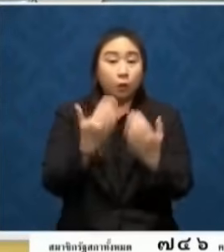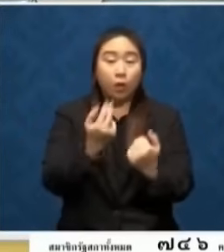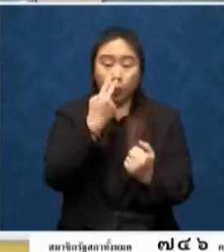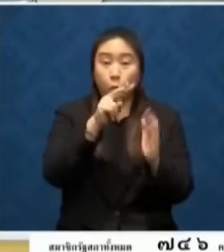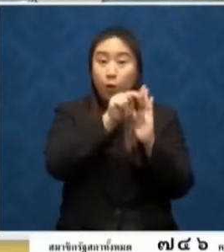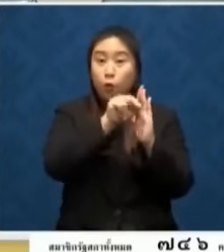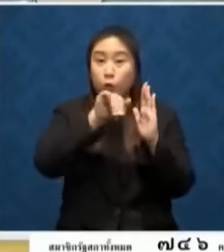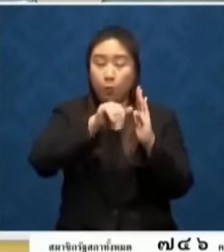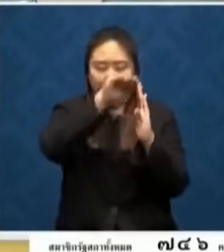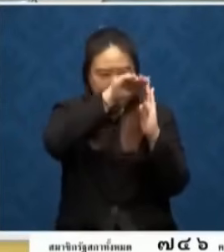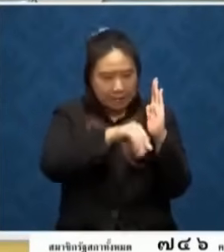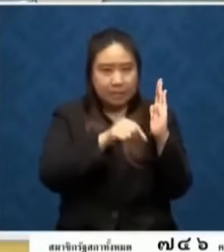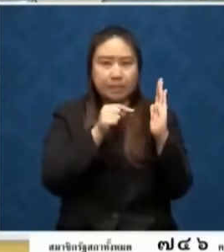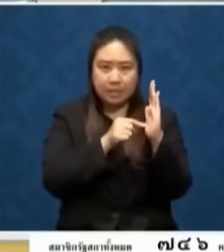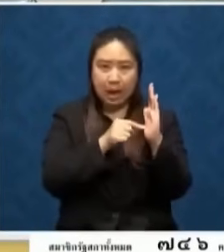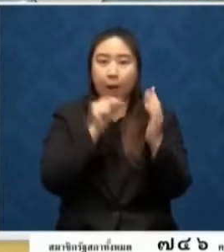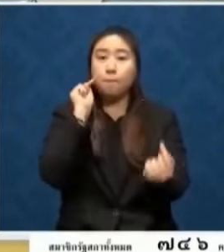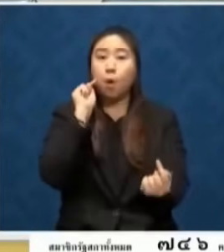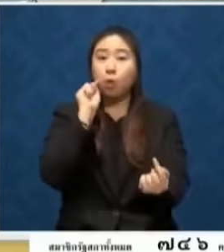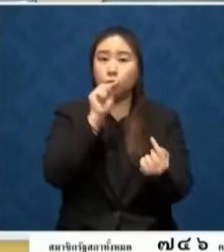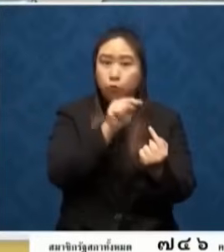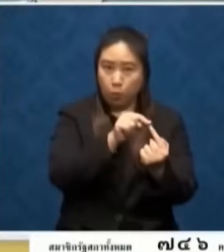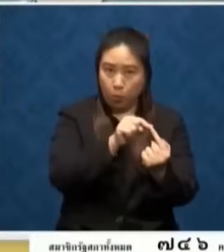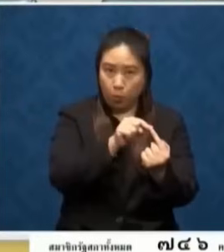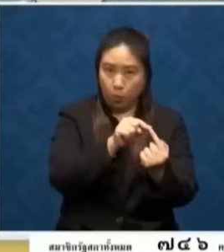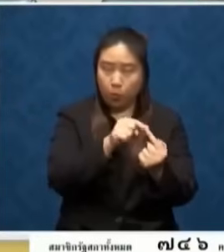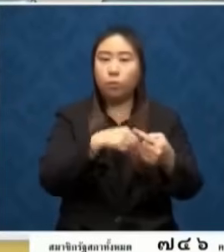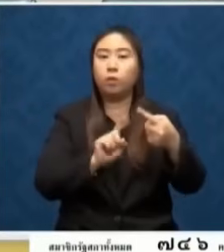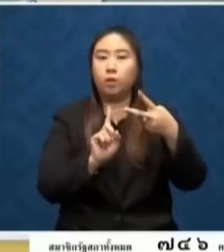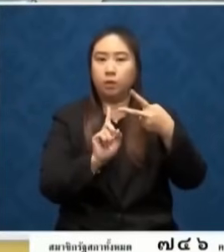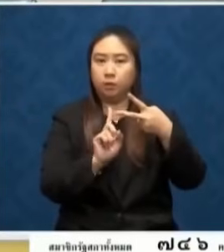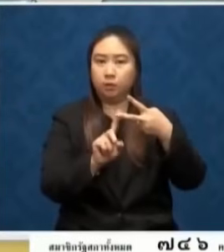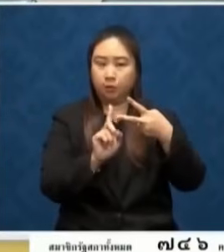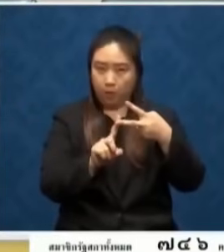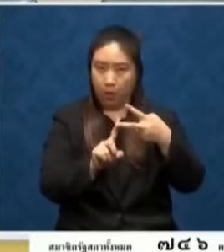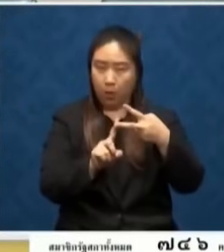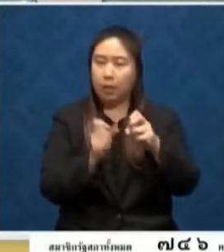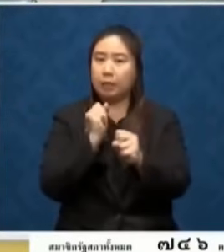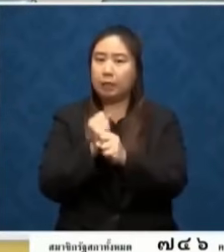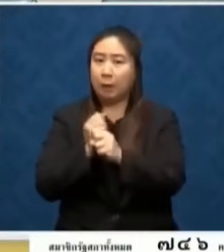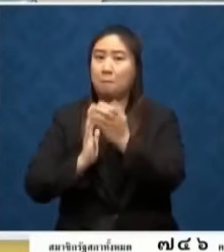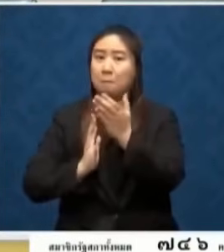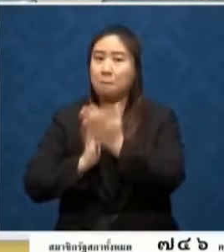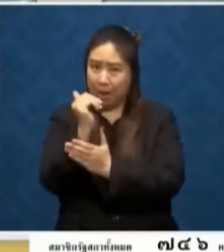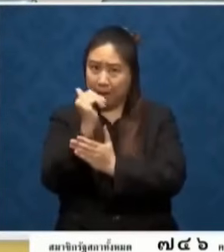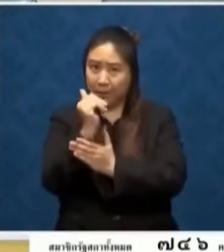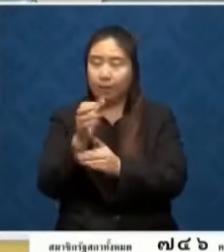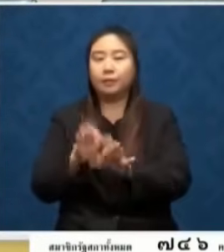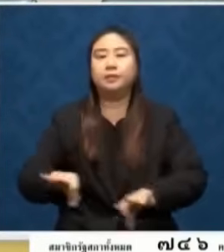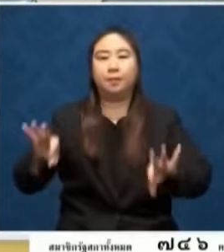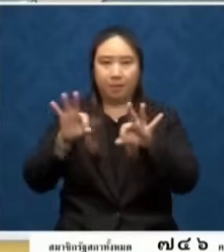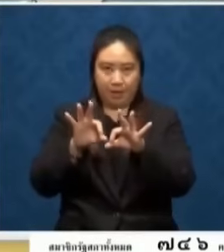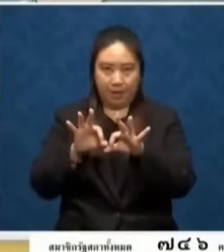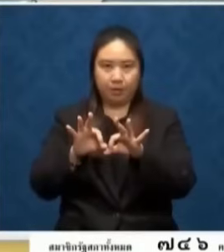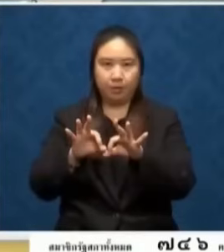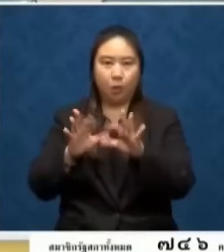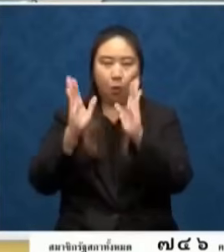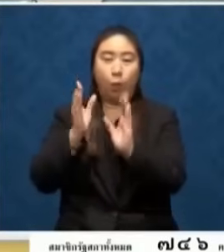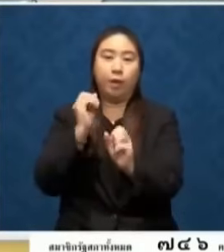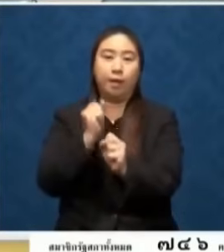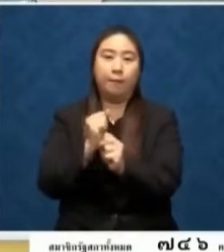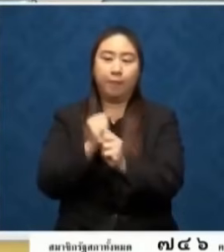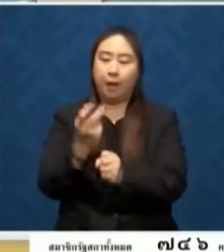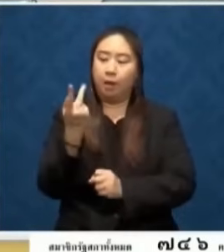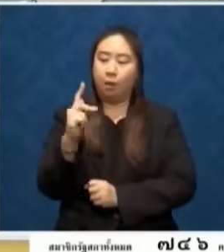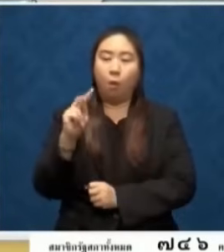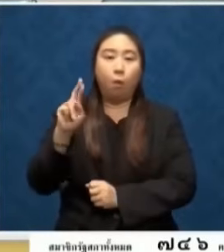ของนโยบายแล้วความสำเร็จก็อยู่ที่ผู้บริหารคือคณะรัฐมนต